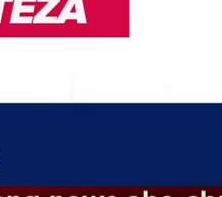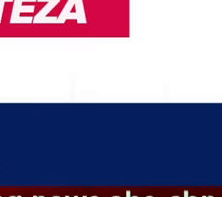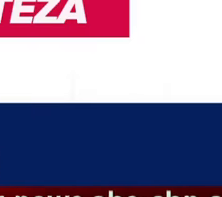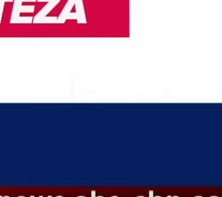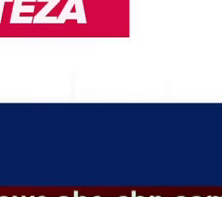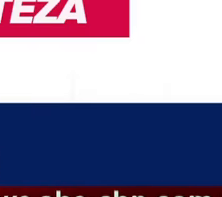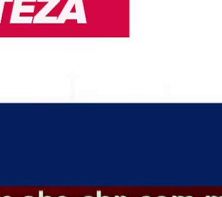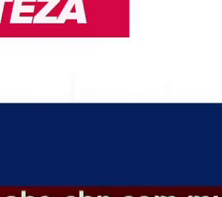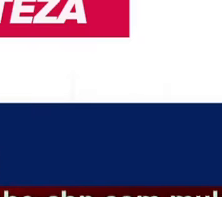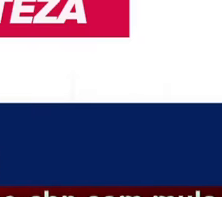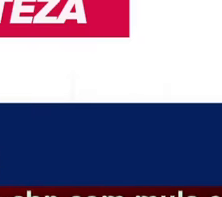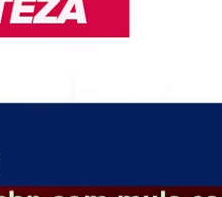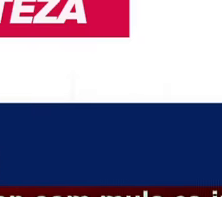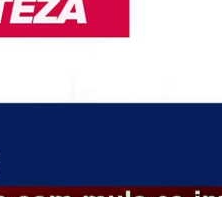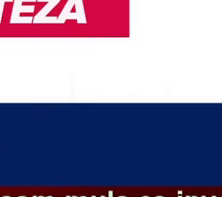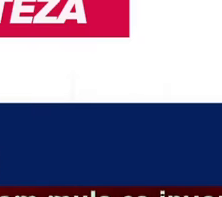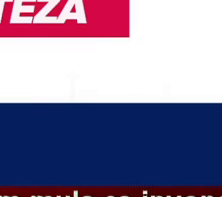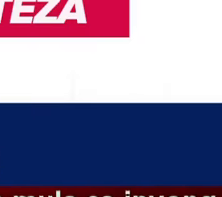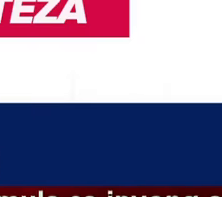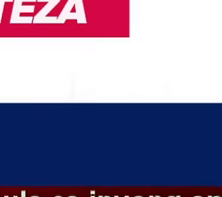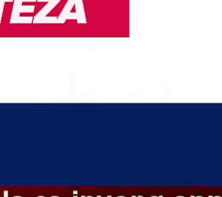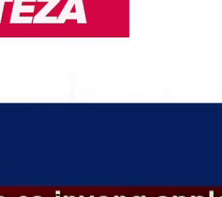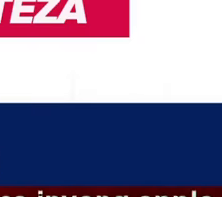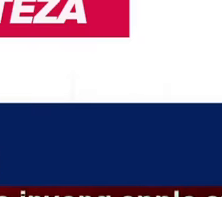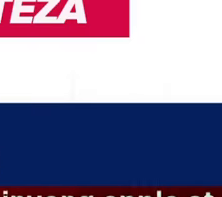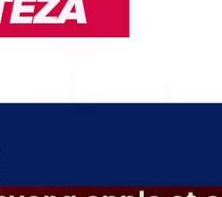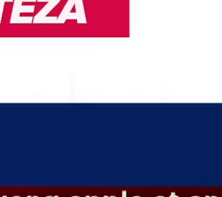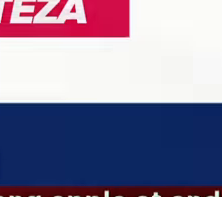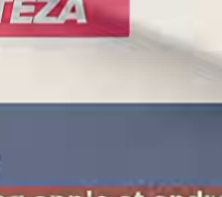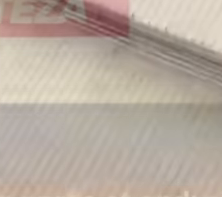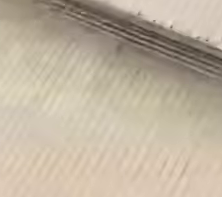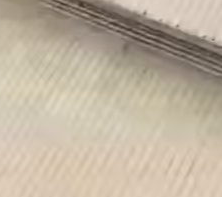tungkol sa pagmamay-ari ng mga pasilidad.